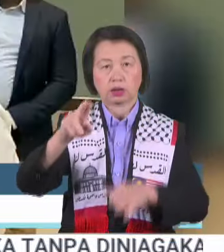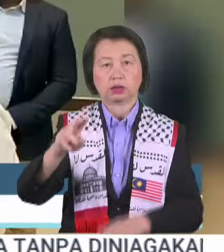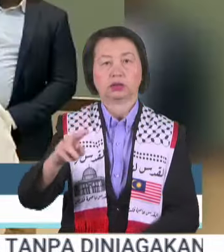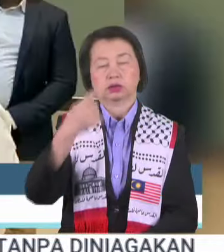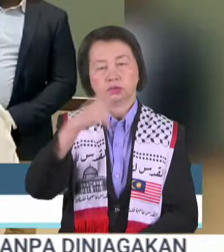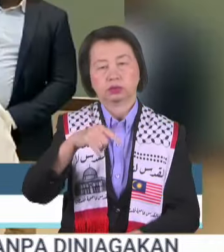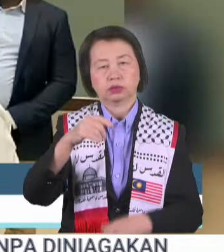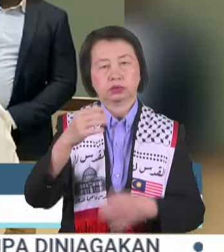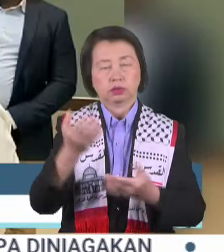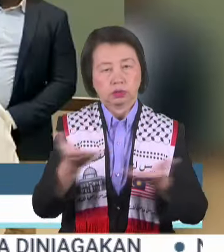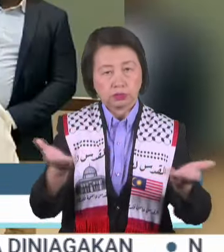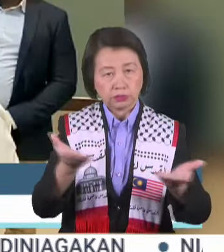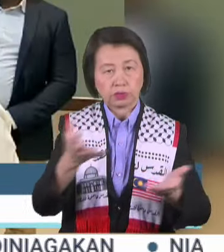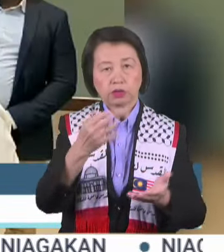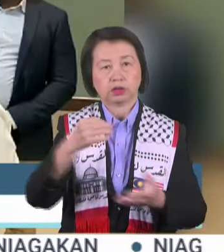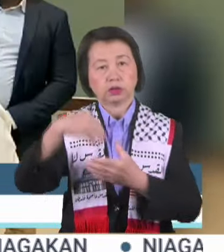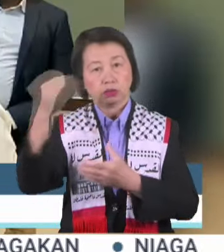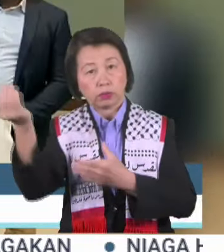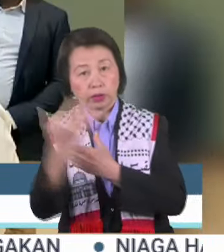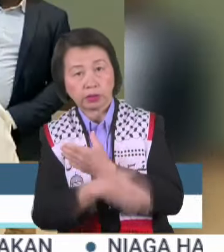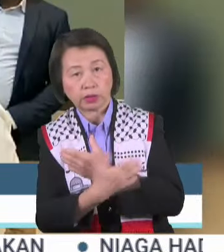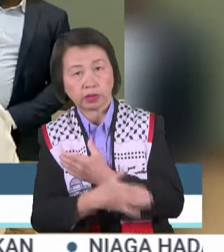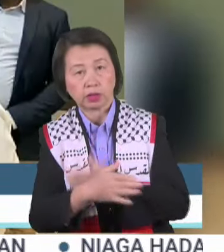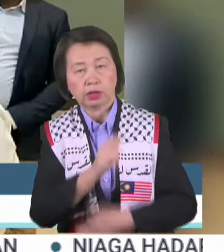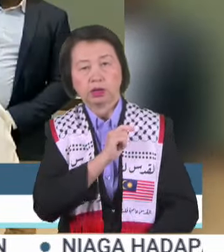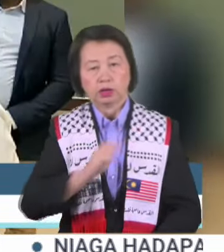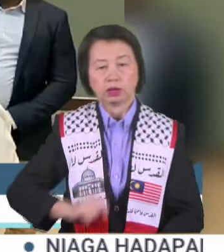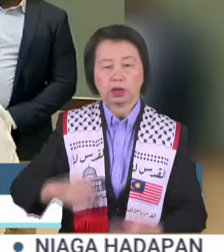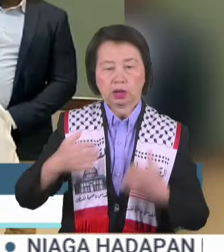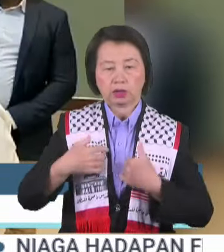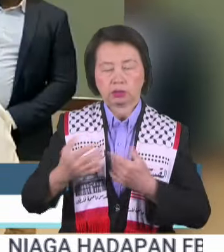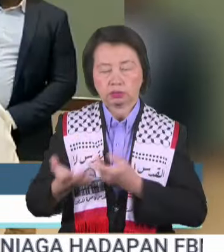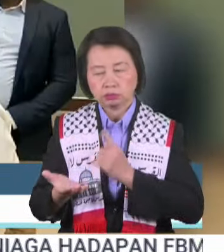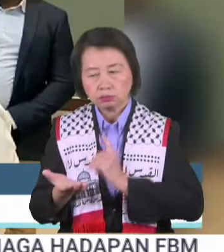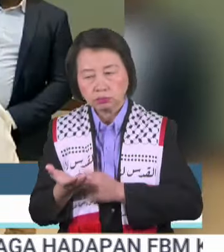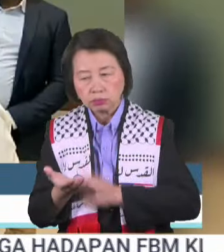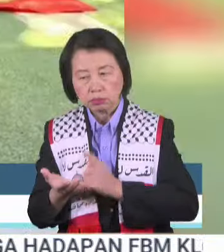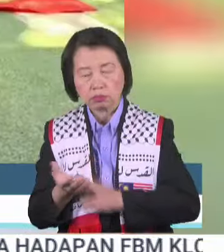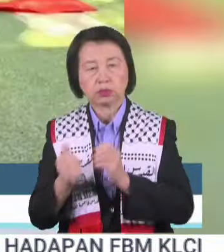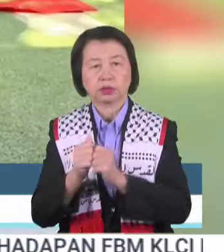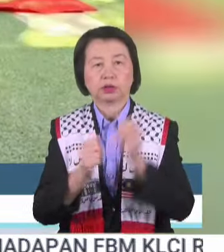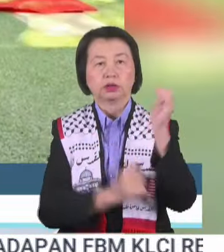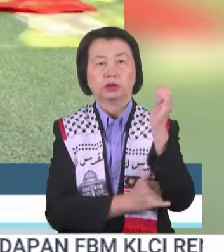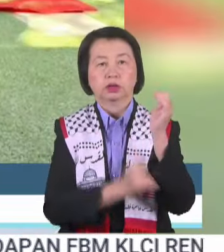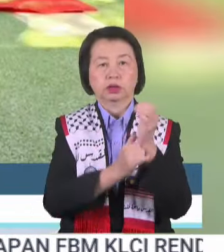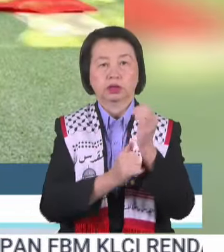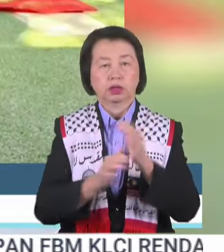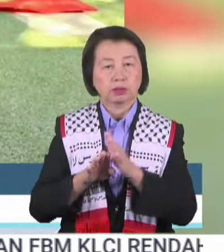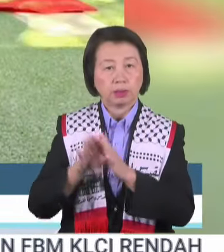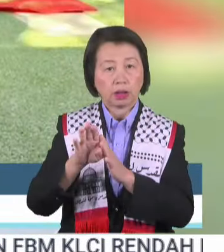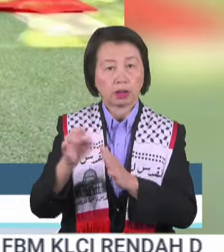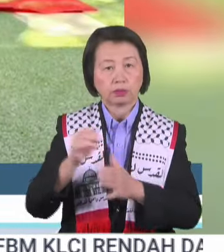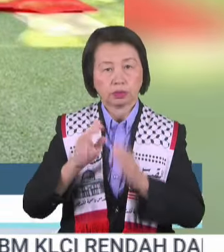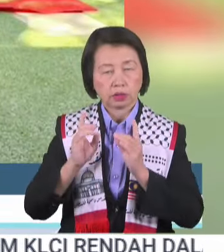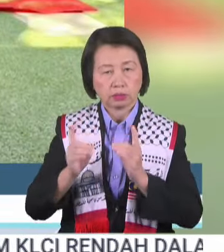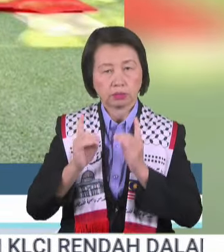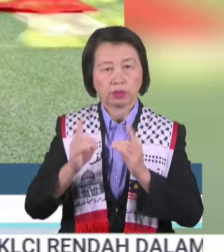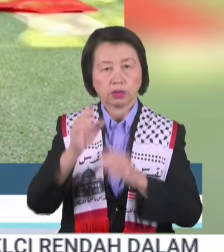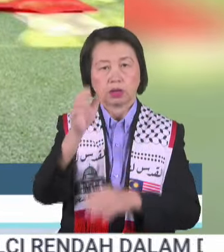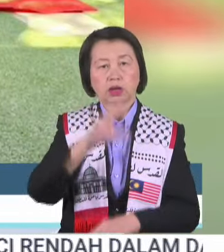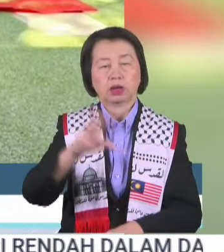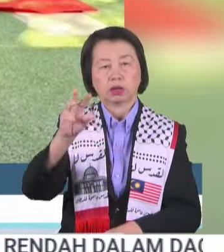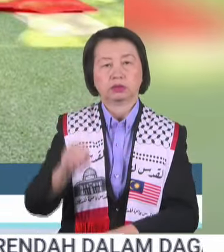luar negara. Tuanku Syed Faizuddin Putra turut mengadakan perbincangan bersama Yayasan Pembangunan dan Pendidikan